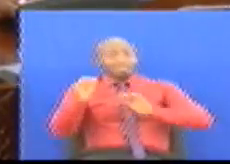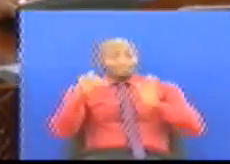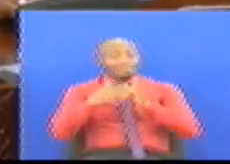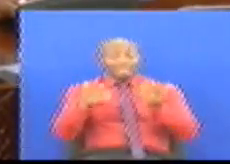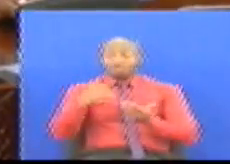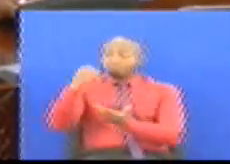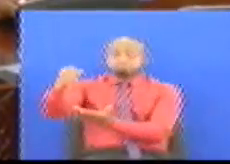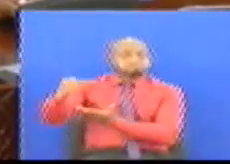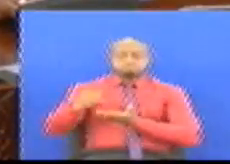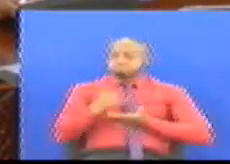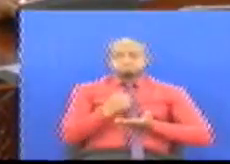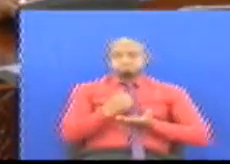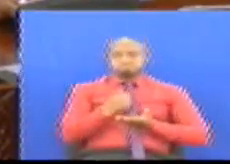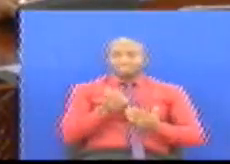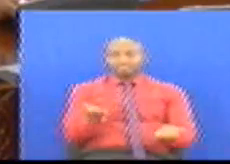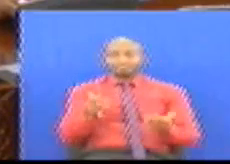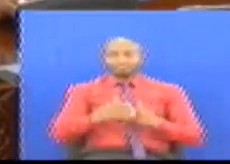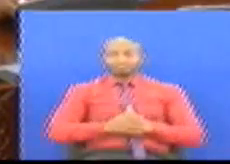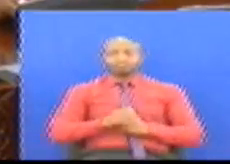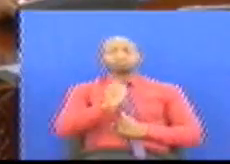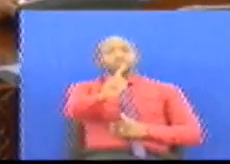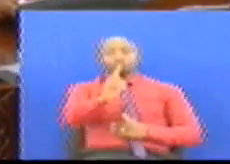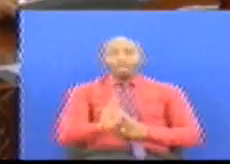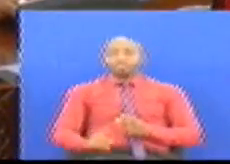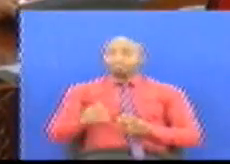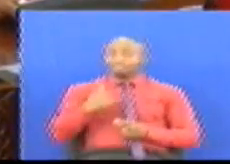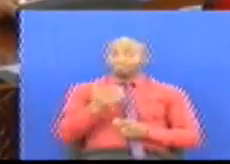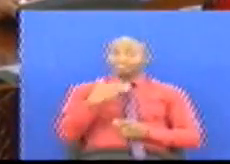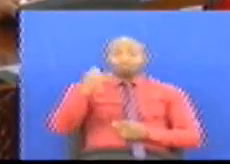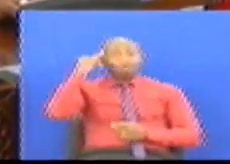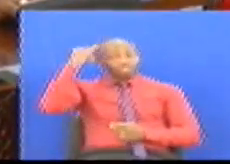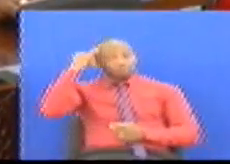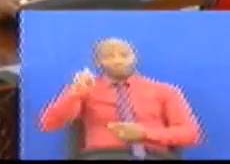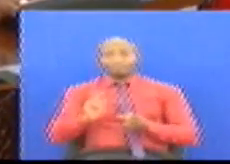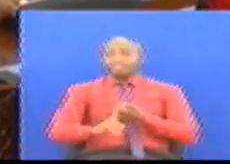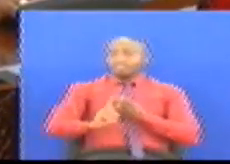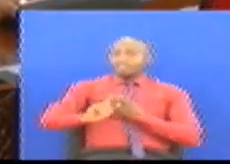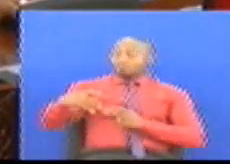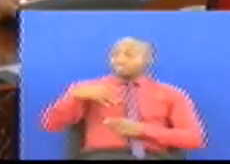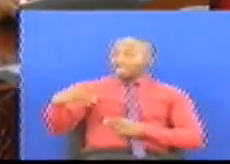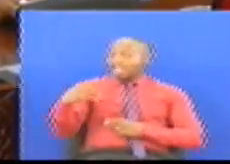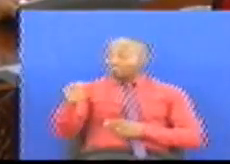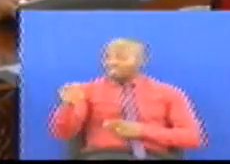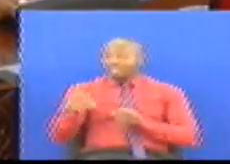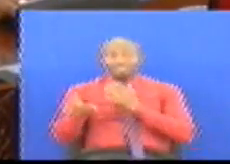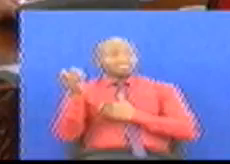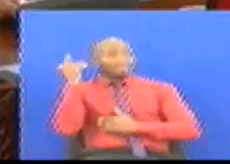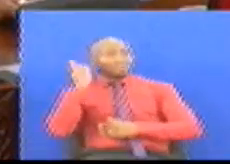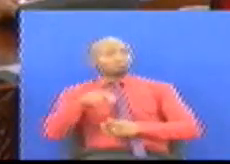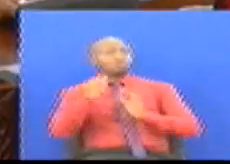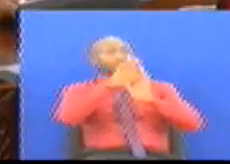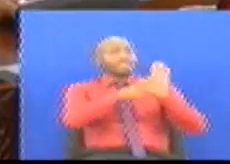leo hamjafanya nini, hamjatupatia. Kwa hiyo mimi nataka kuwashauri hazina, nipende kuwaomba, mwanzoni mlikuwa mna utaratibu